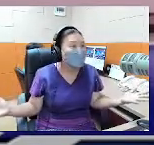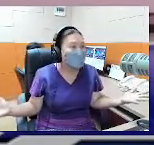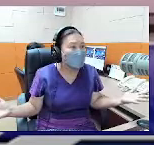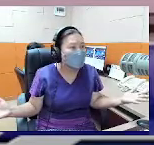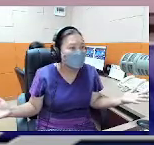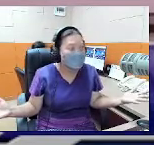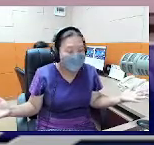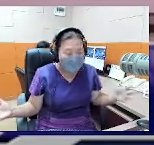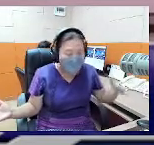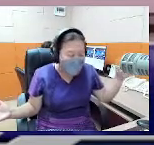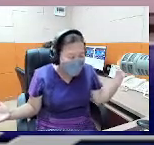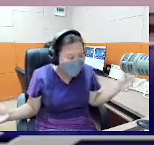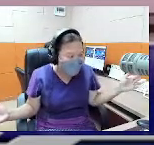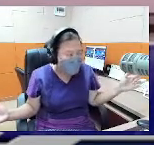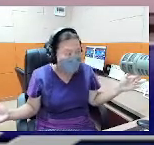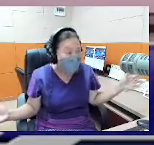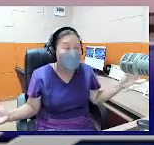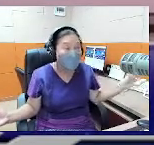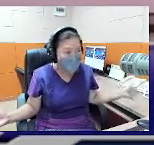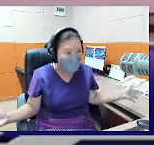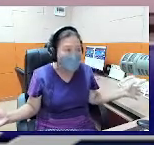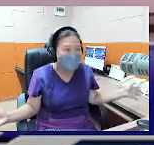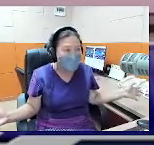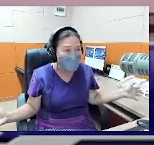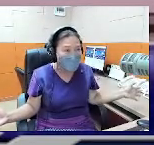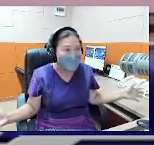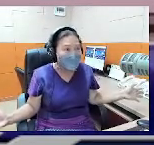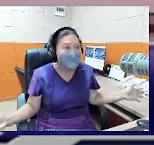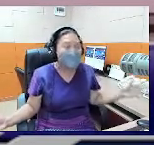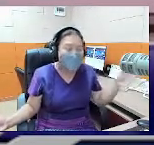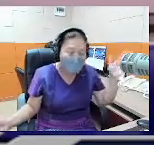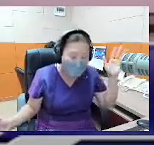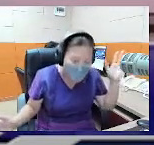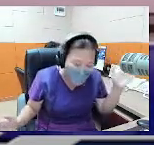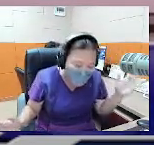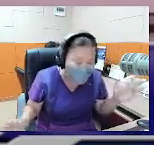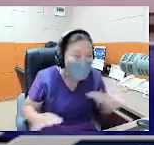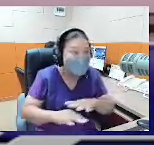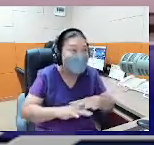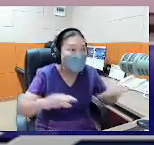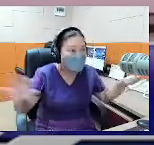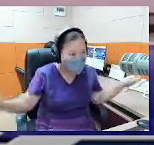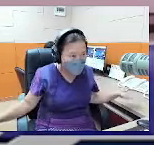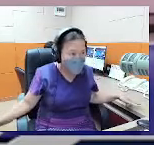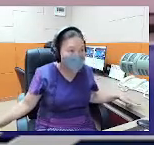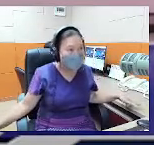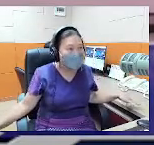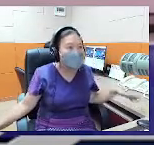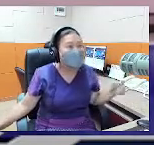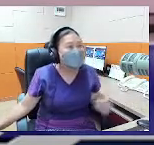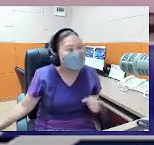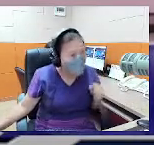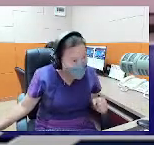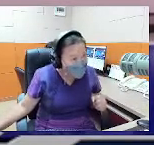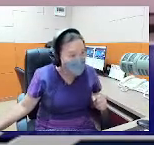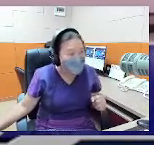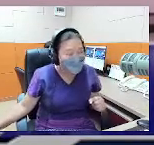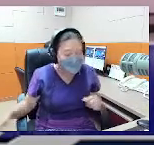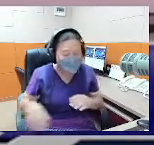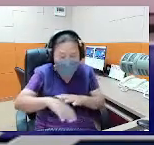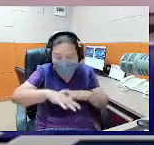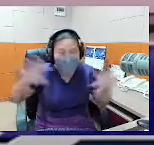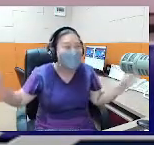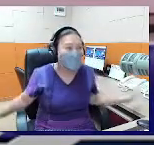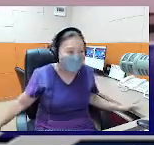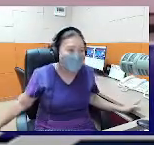ดในประเทศไทยเลยเราไม่ได้คิดถึงแค่3จังหวัดภาคใต้แล้วแถมยังในภูมิภาคเอเชียตะวันออกเฉียงใต้อย่างที่อาจารย์บอก